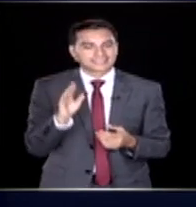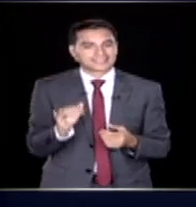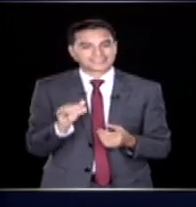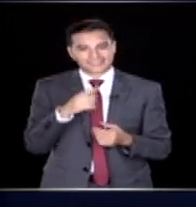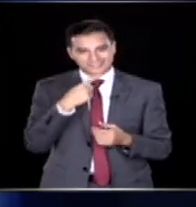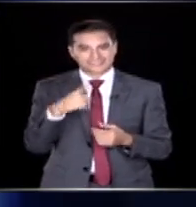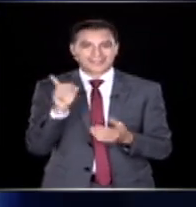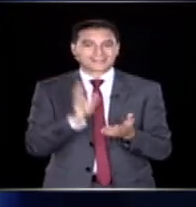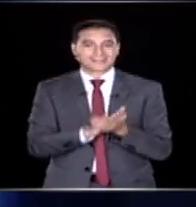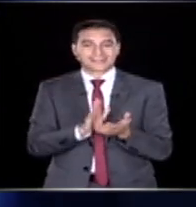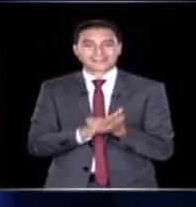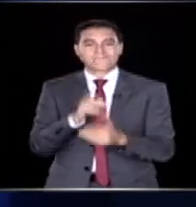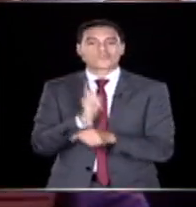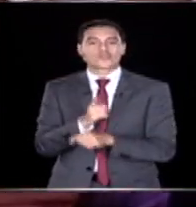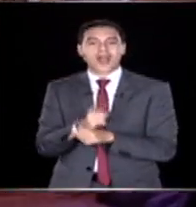إجابة صحيحة.